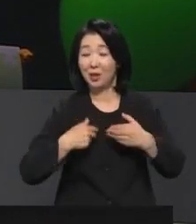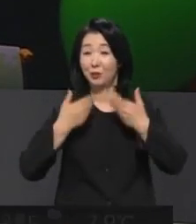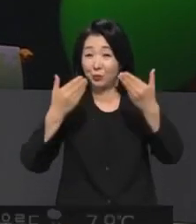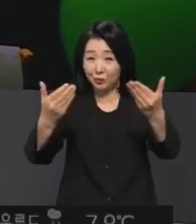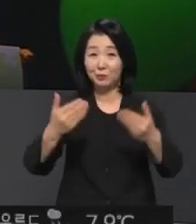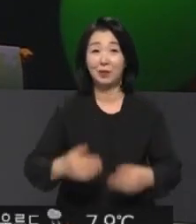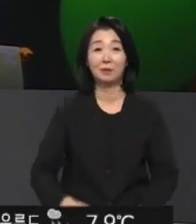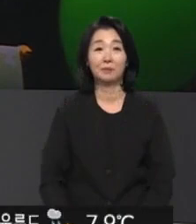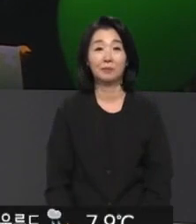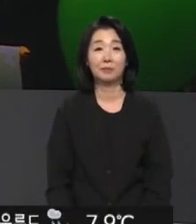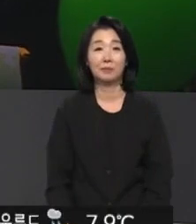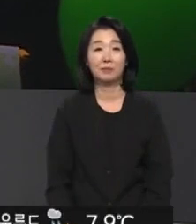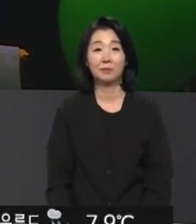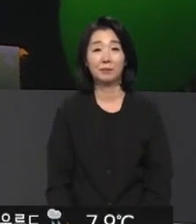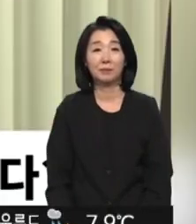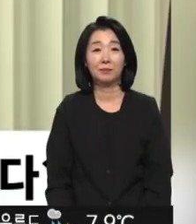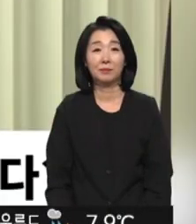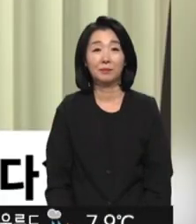첫 번째 핑 마무리합니다.